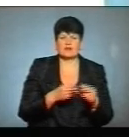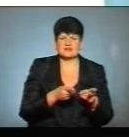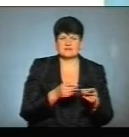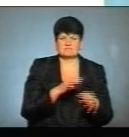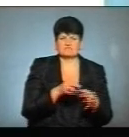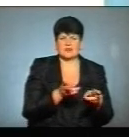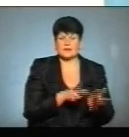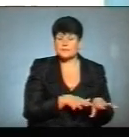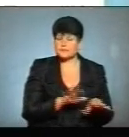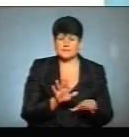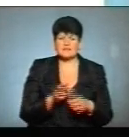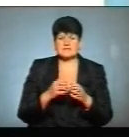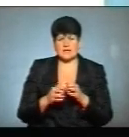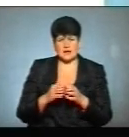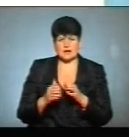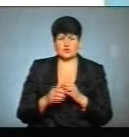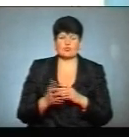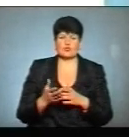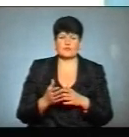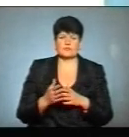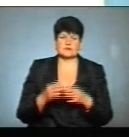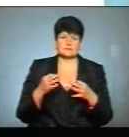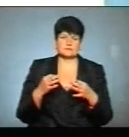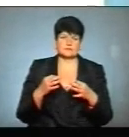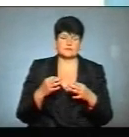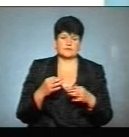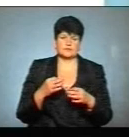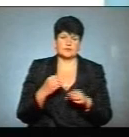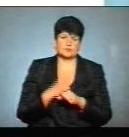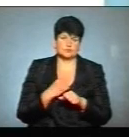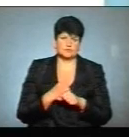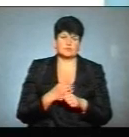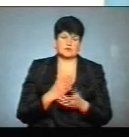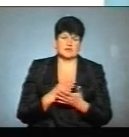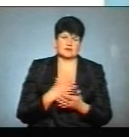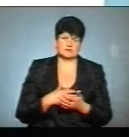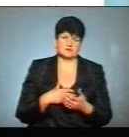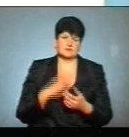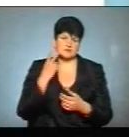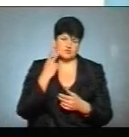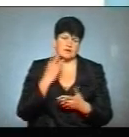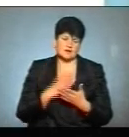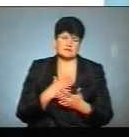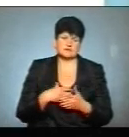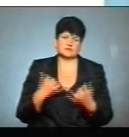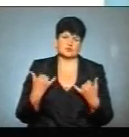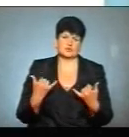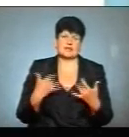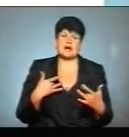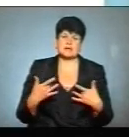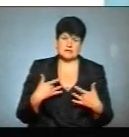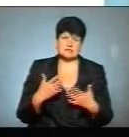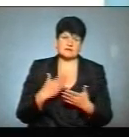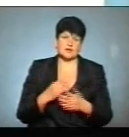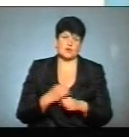Ну, в середньому, воно такі вакансії, які були актуальними завжди, то вони є на сьогодні. І сьогодні і для артистів є сьогодні